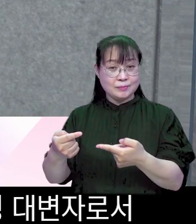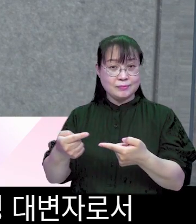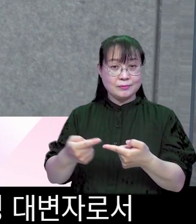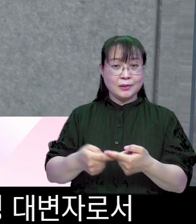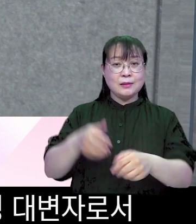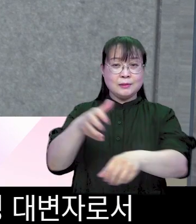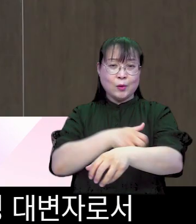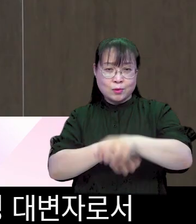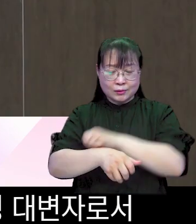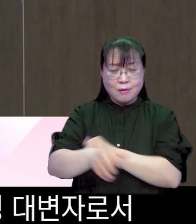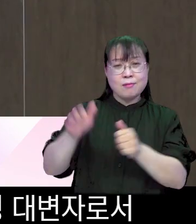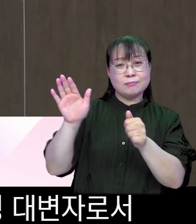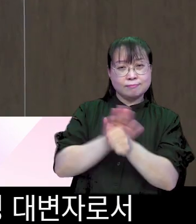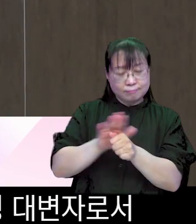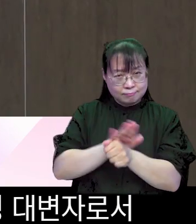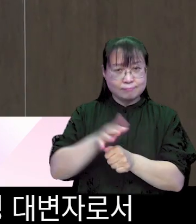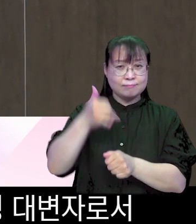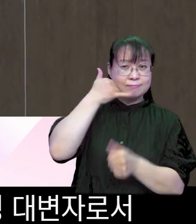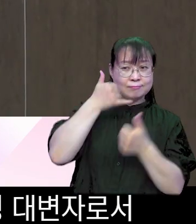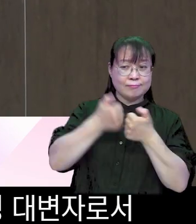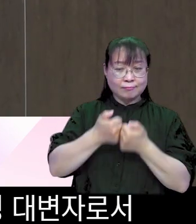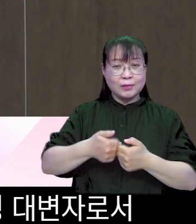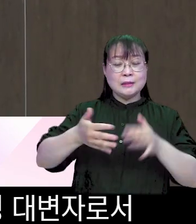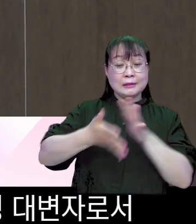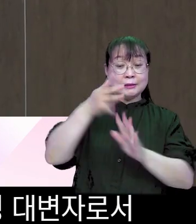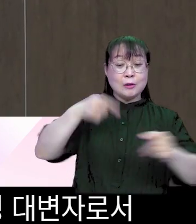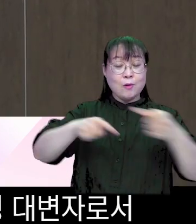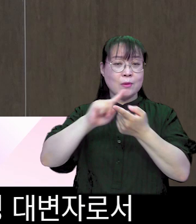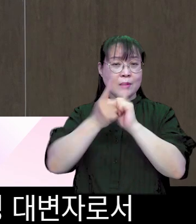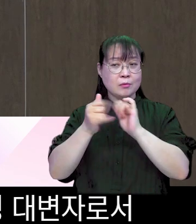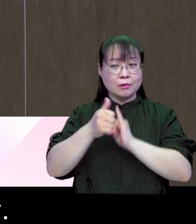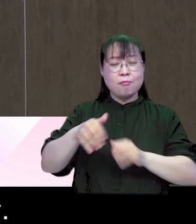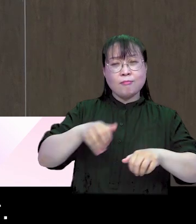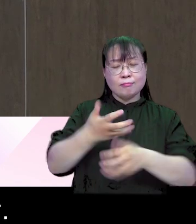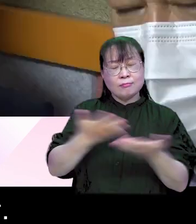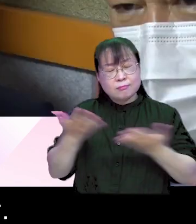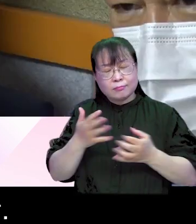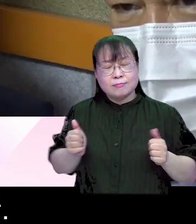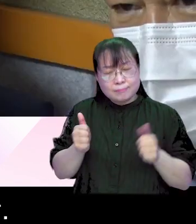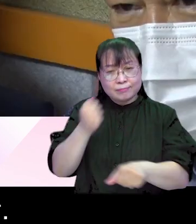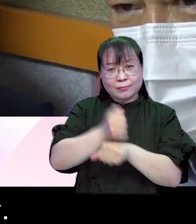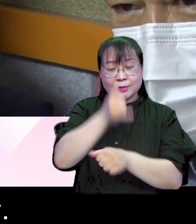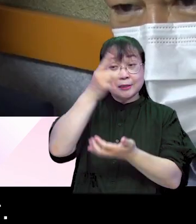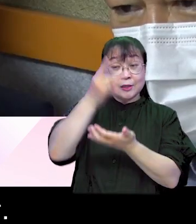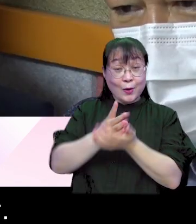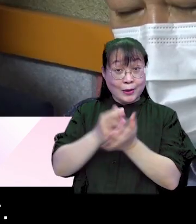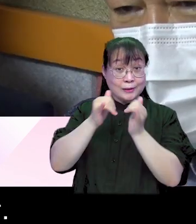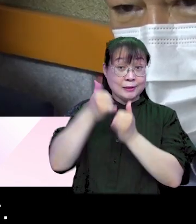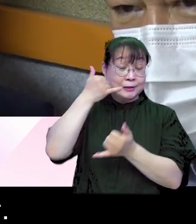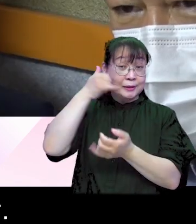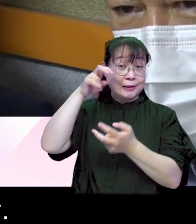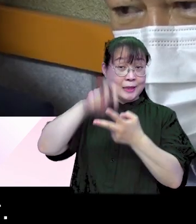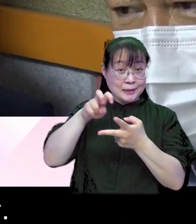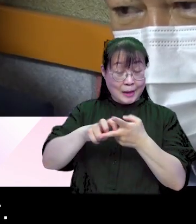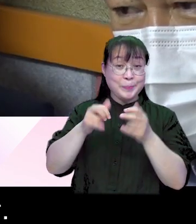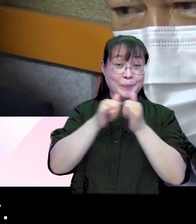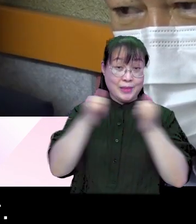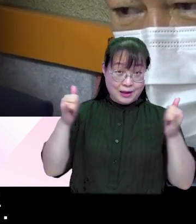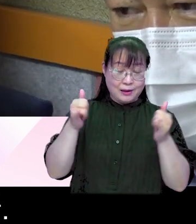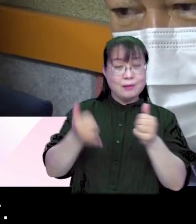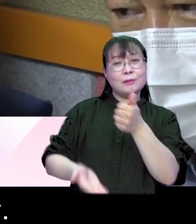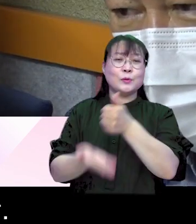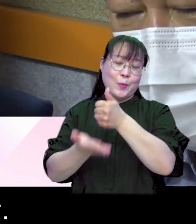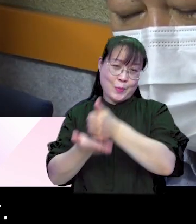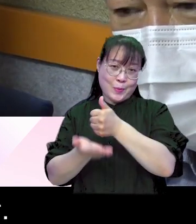천안시장이 참석해 적극적이고 친절한 응대로 시정 대변자로서 최선을 다해준 천안시 민원콜센터의